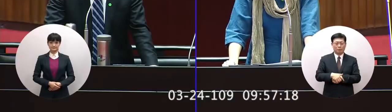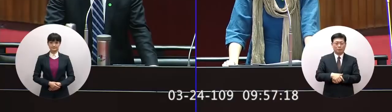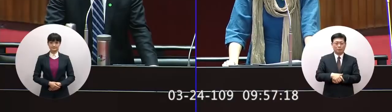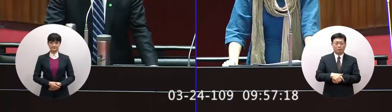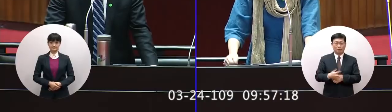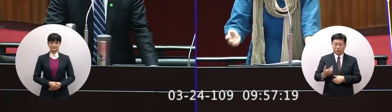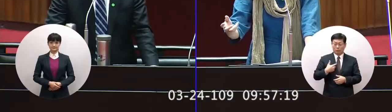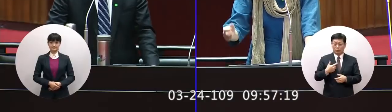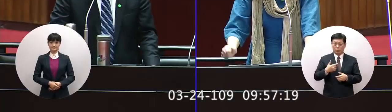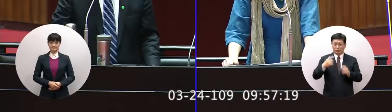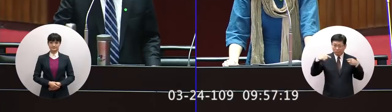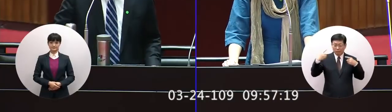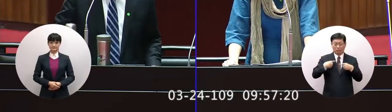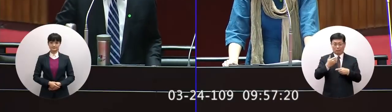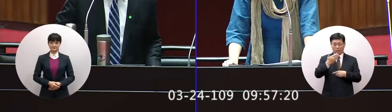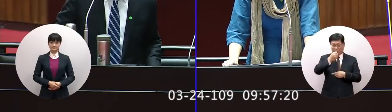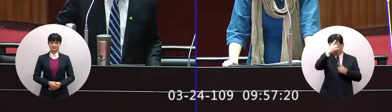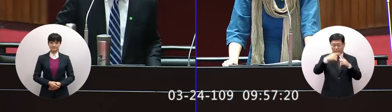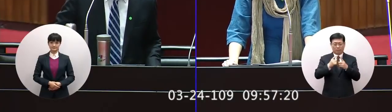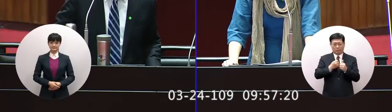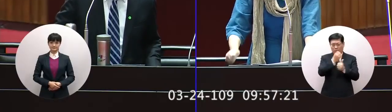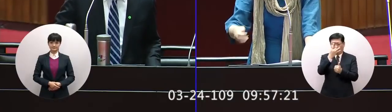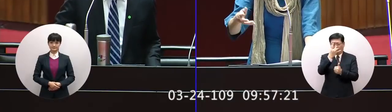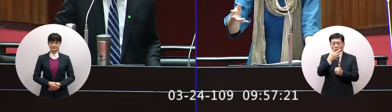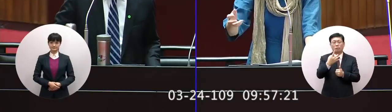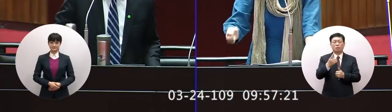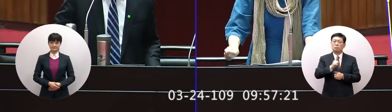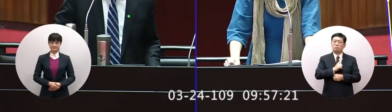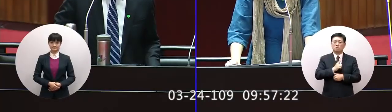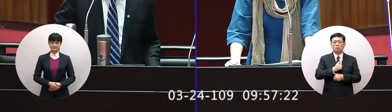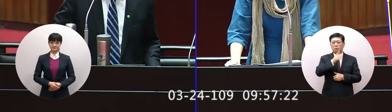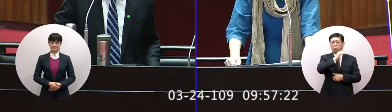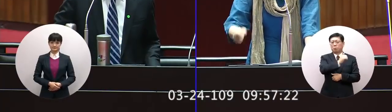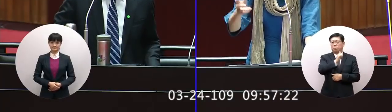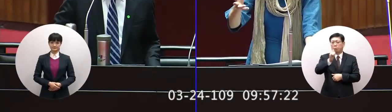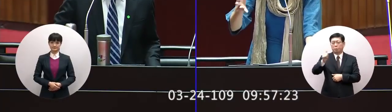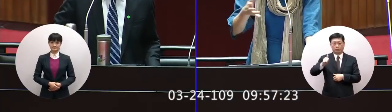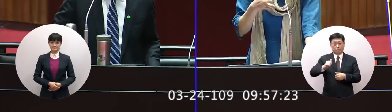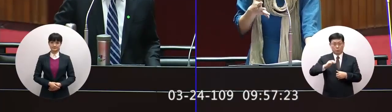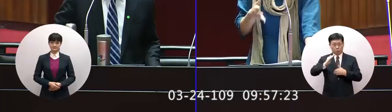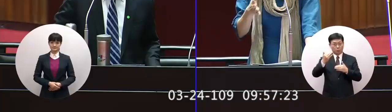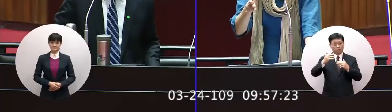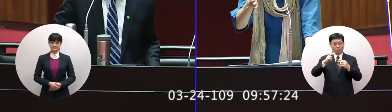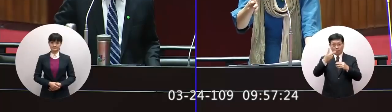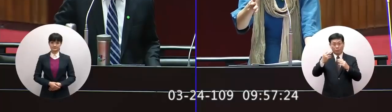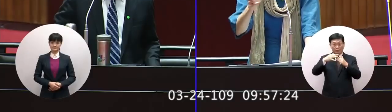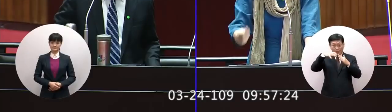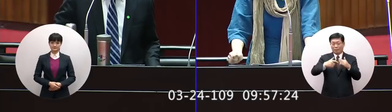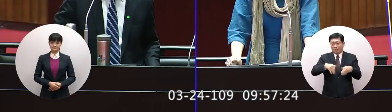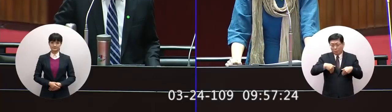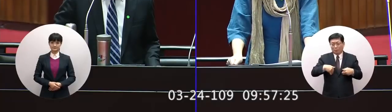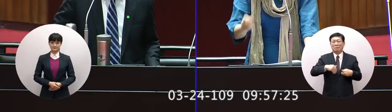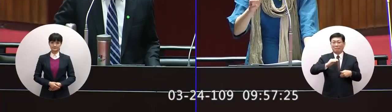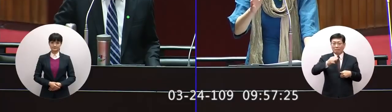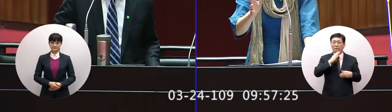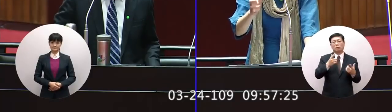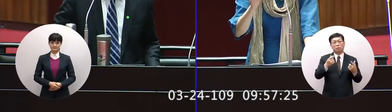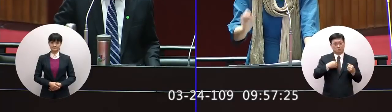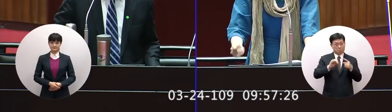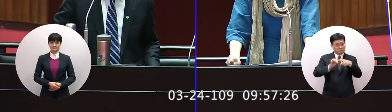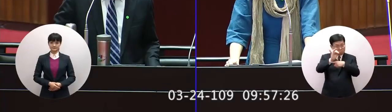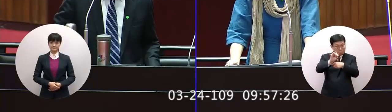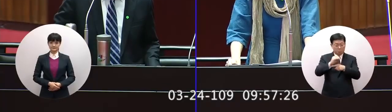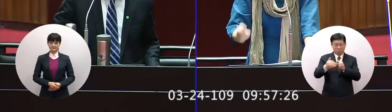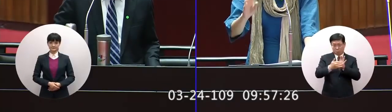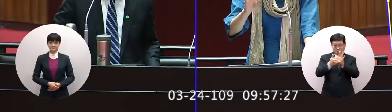学生回来，有时候年轻人不一定管得住啊，哦，他可能就啪啪走了，或在家里面，就算他很乖待在家里面，他真的